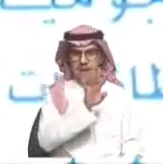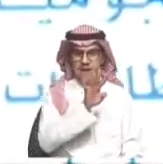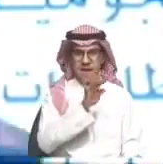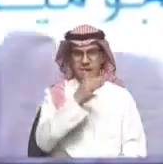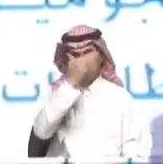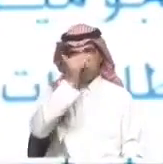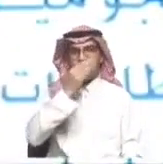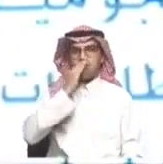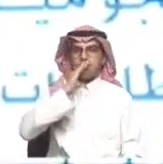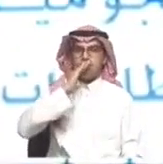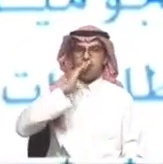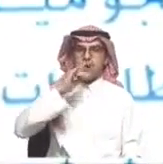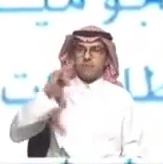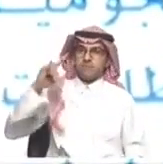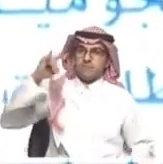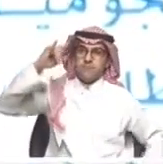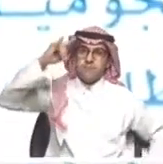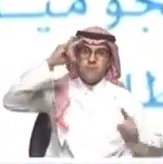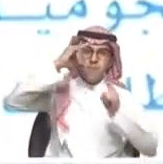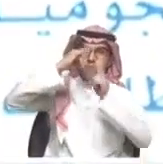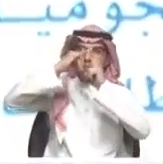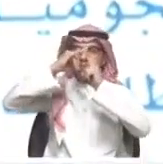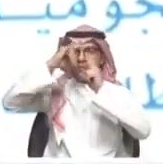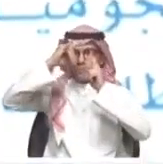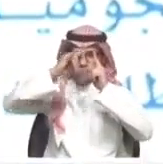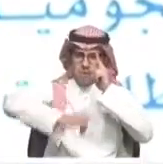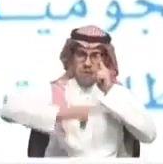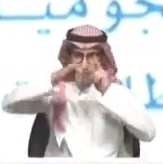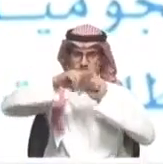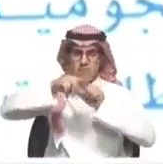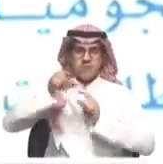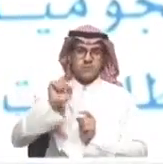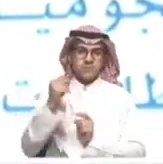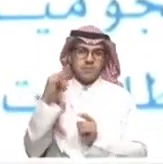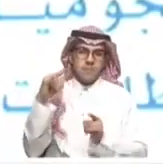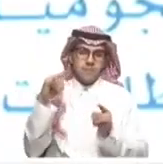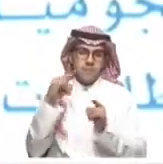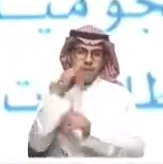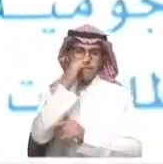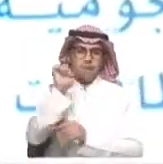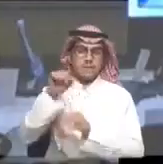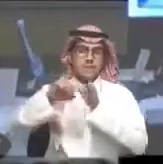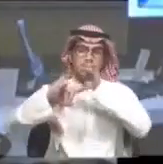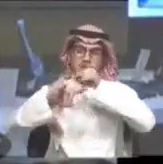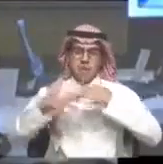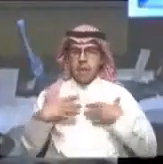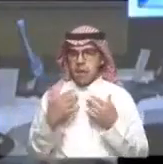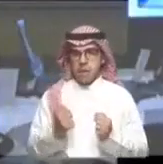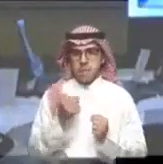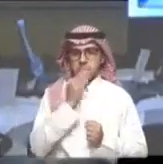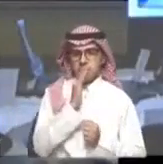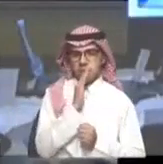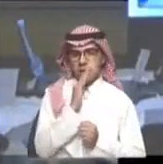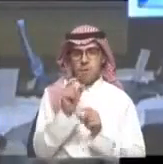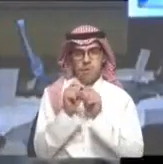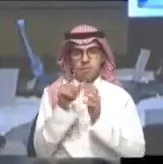الدفاع الجوي من خلال الوسائل المتاحة للتحالف بإسقاط هذه الطائرات، ولم يكن هناك أي أضرار. التحالف